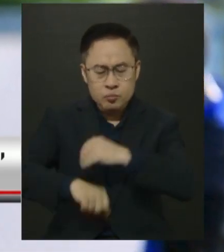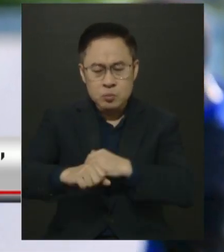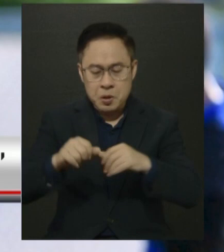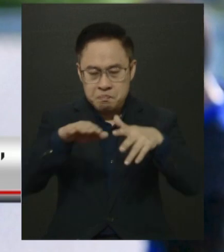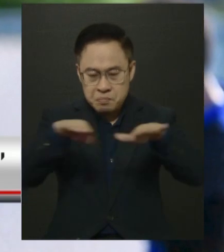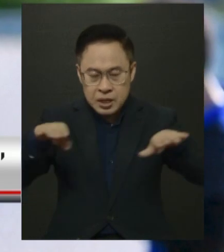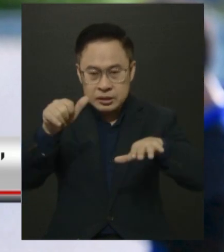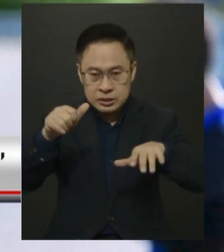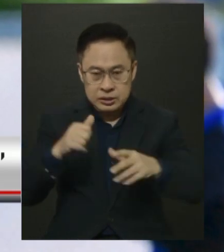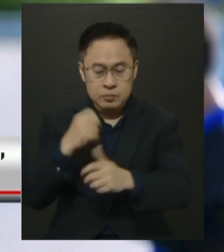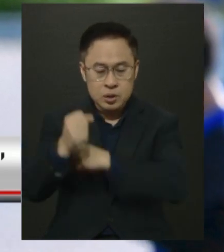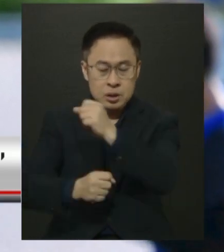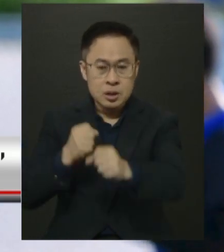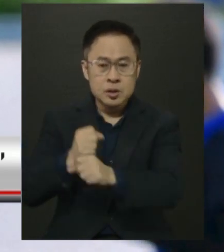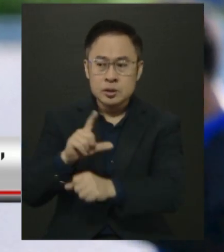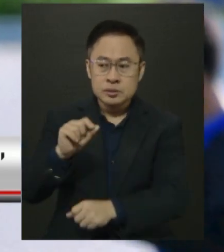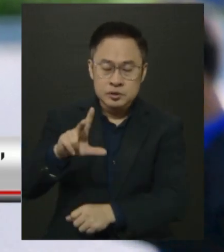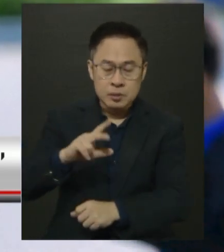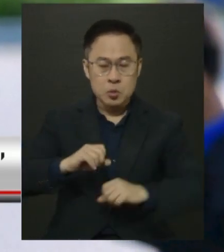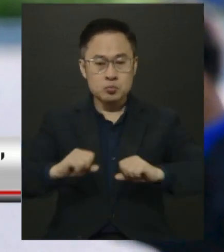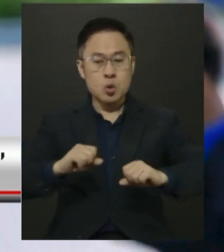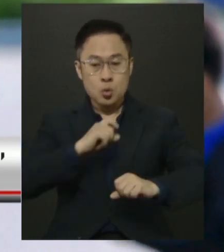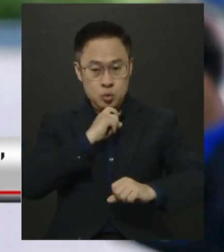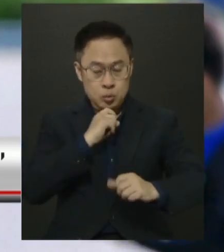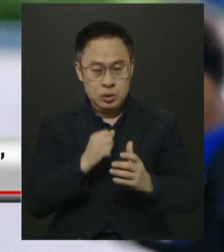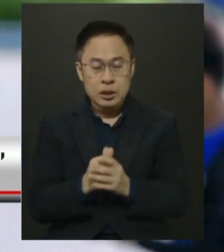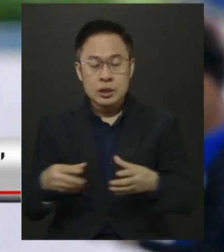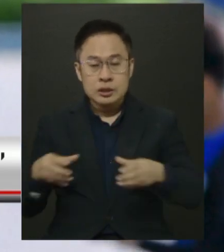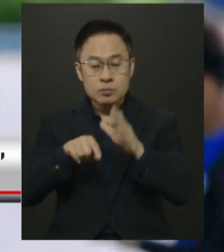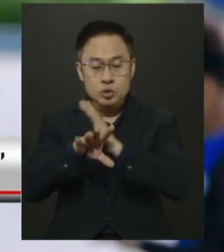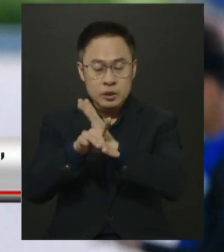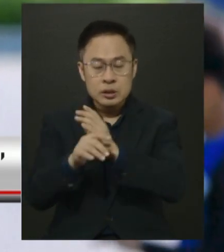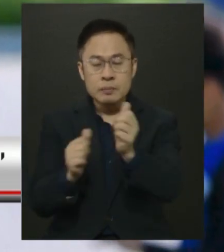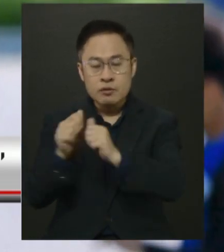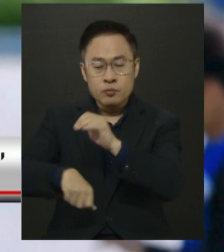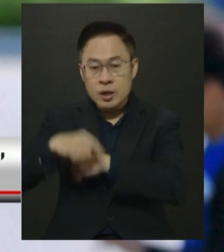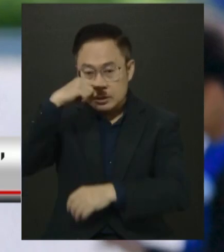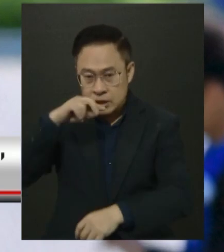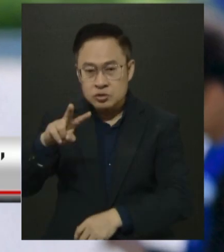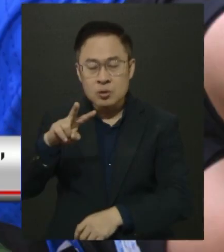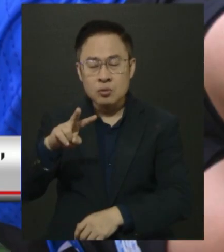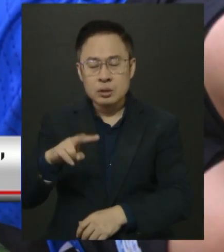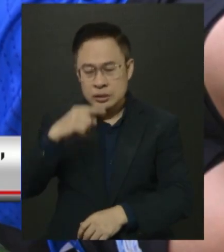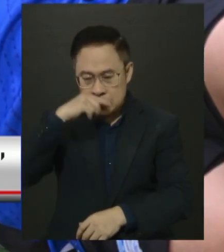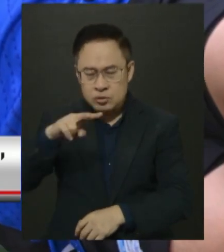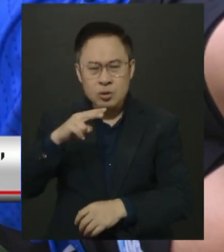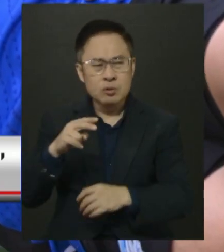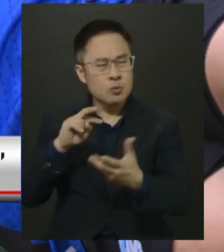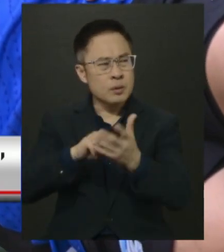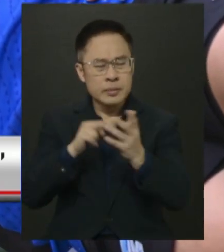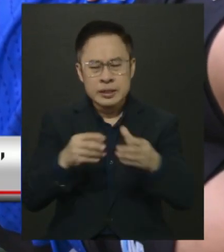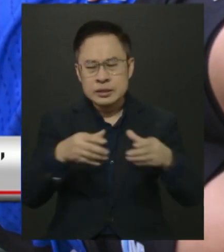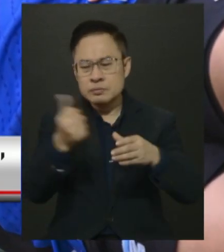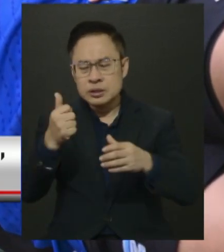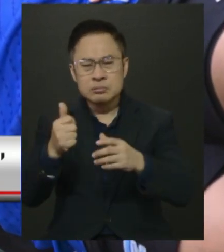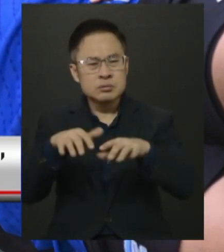ก็อยู่ในวัยกำลังโตด้วยถ้าเกิดว่าด้วยความที่ชลบุรีตกชั้นวิธีการเล่นความเข้มข้นของลีกรอง